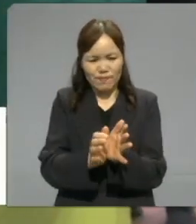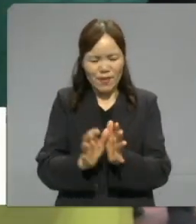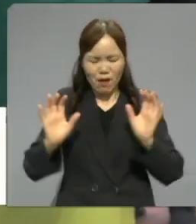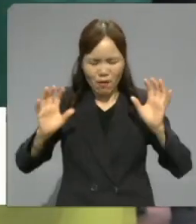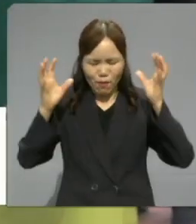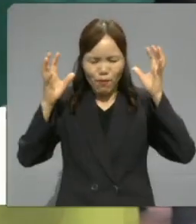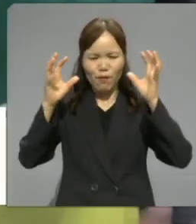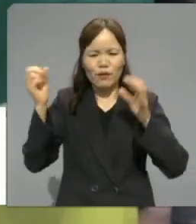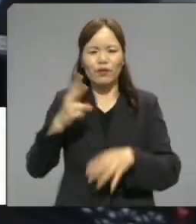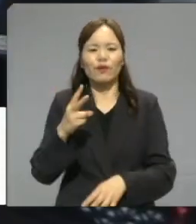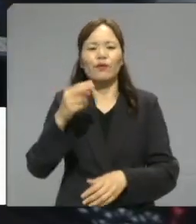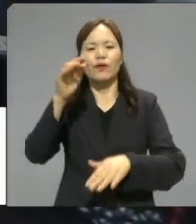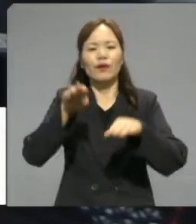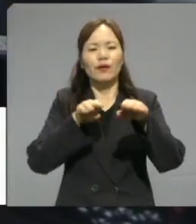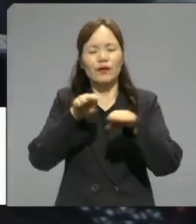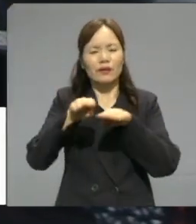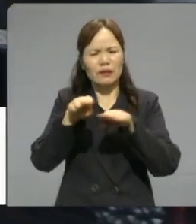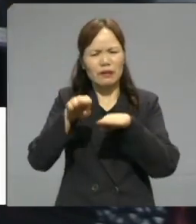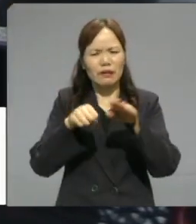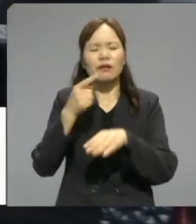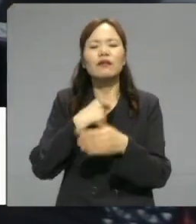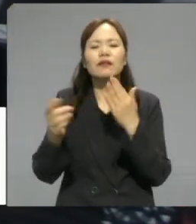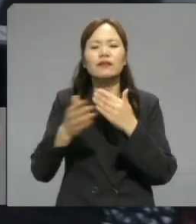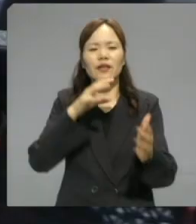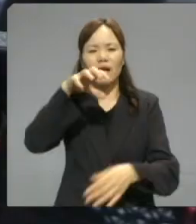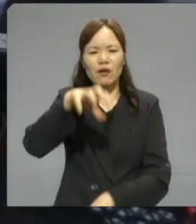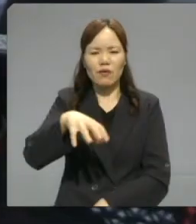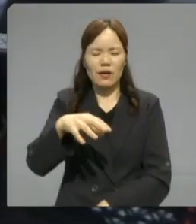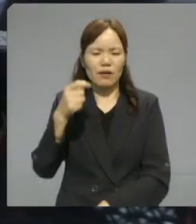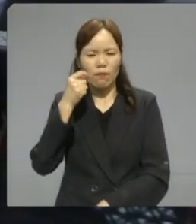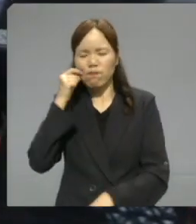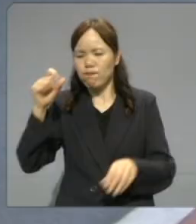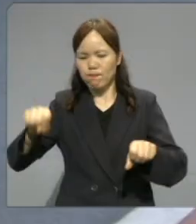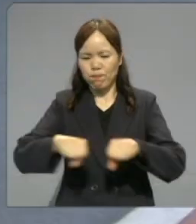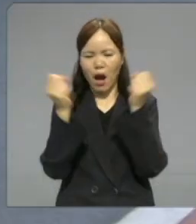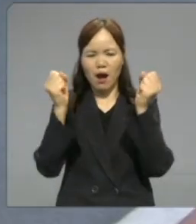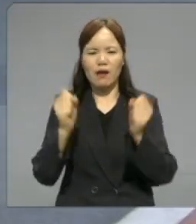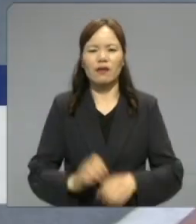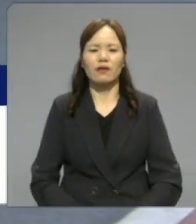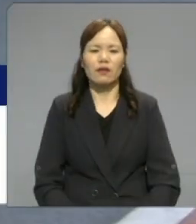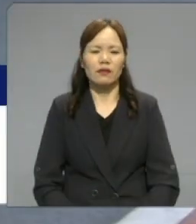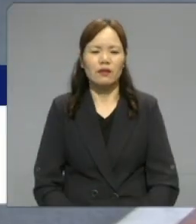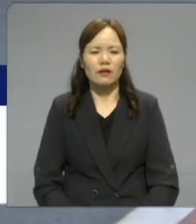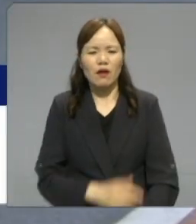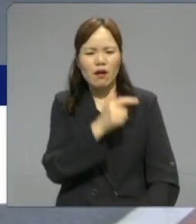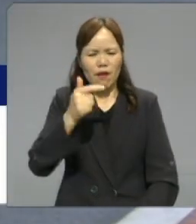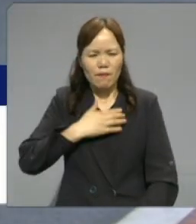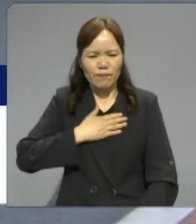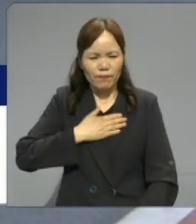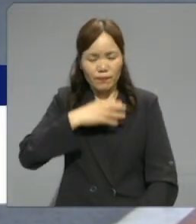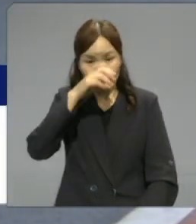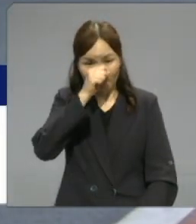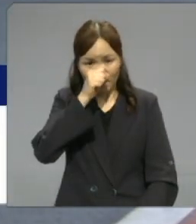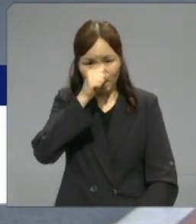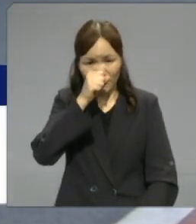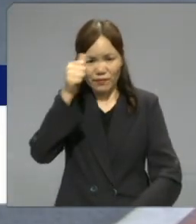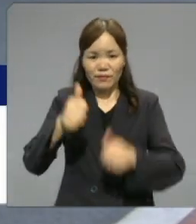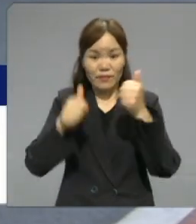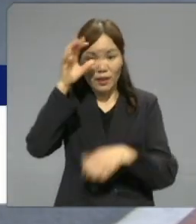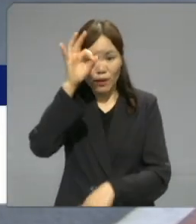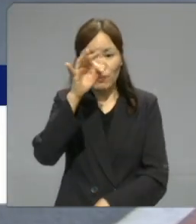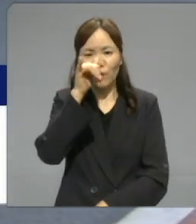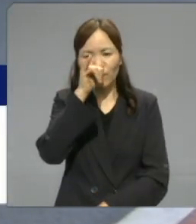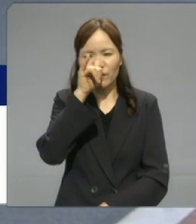못지않게 자동차 경주 체험관도 인기 만점입니다. Very excited for qualifying. And